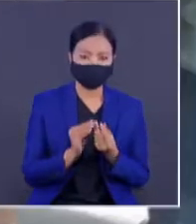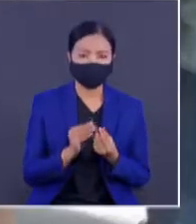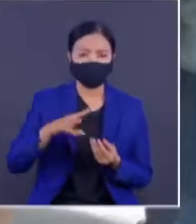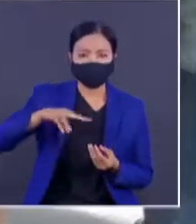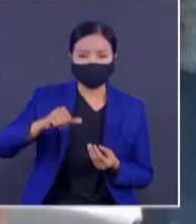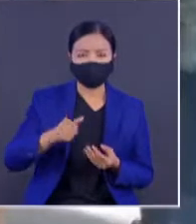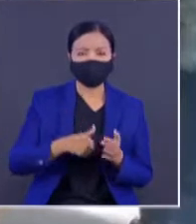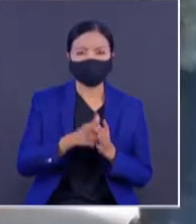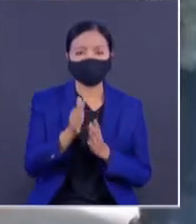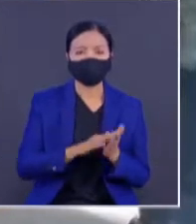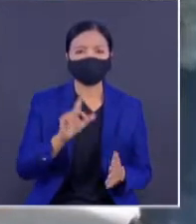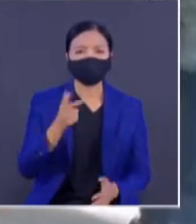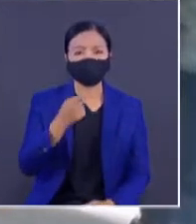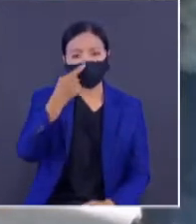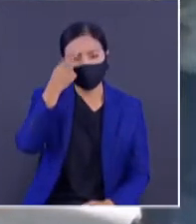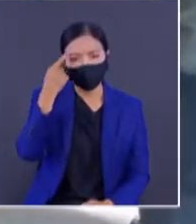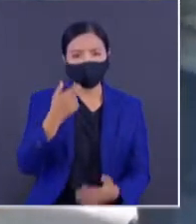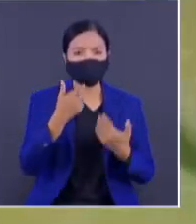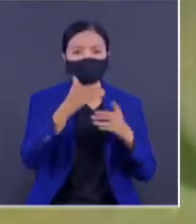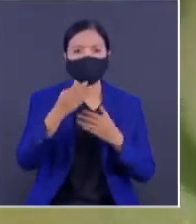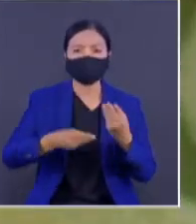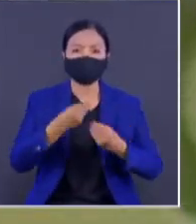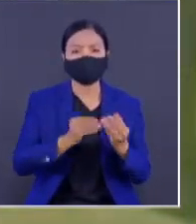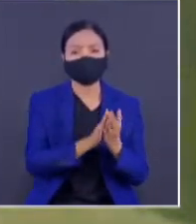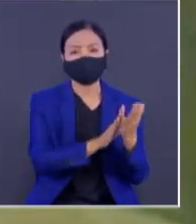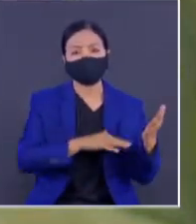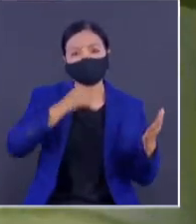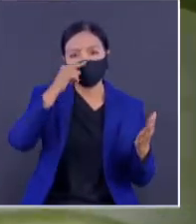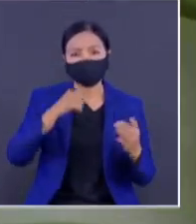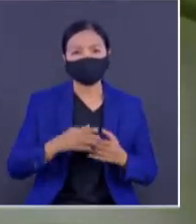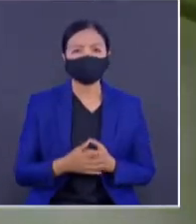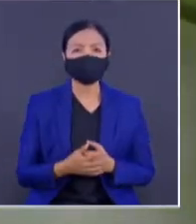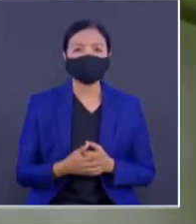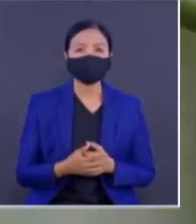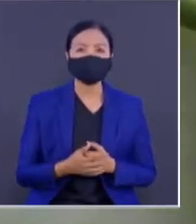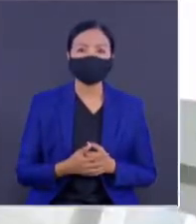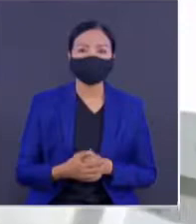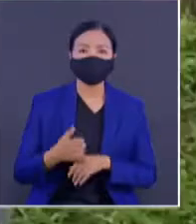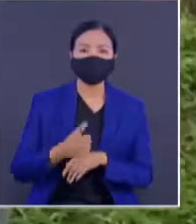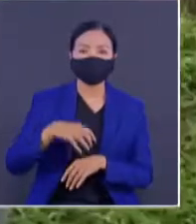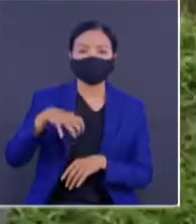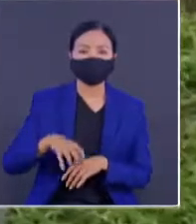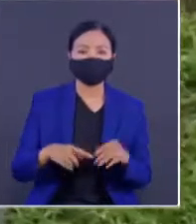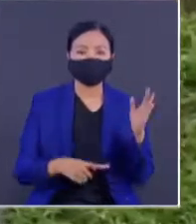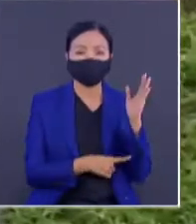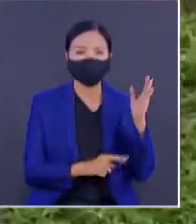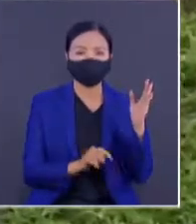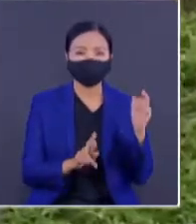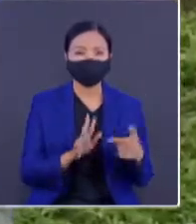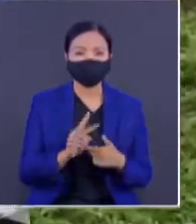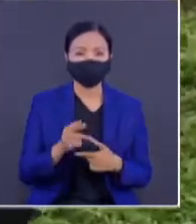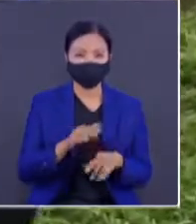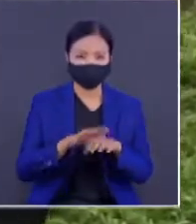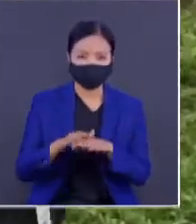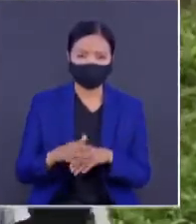อดทั้งปีค่ะส่งขายไปทั่วประเทศเลยนะคะทีนี้ทางฝักฝังของผู้อำนวยการทท.สำนักงานตรังได้มีการชว